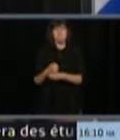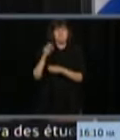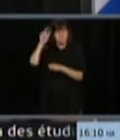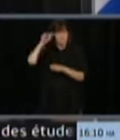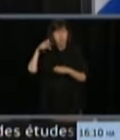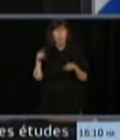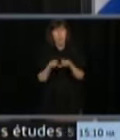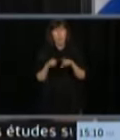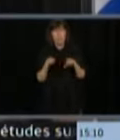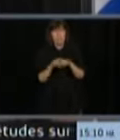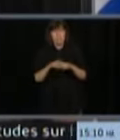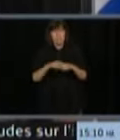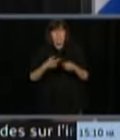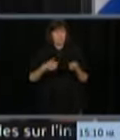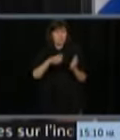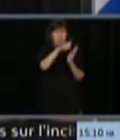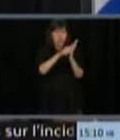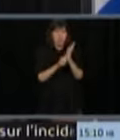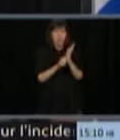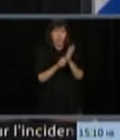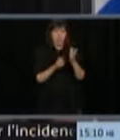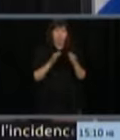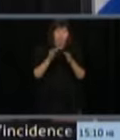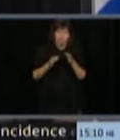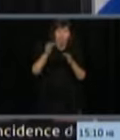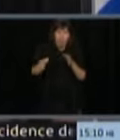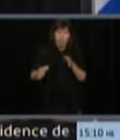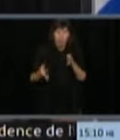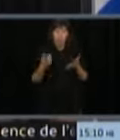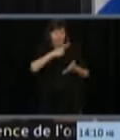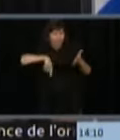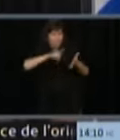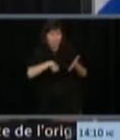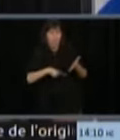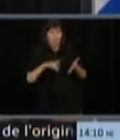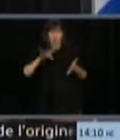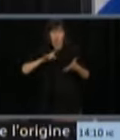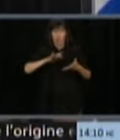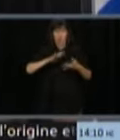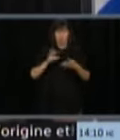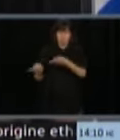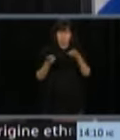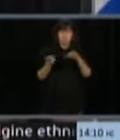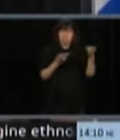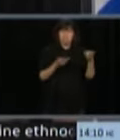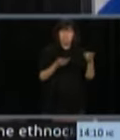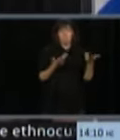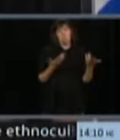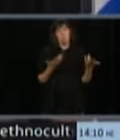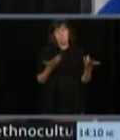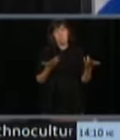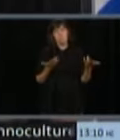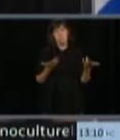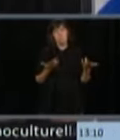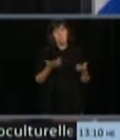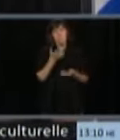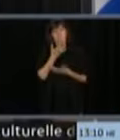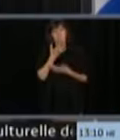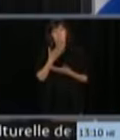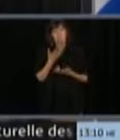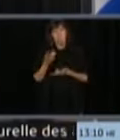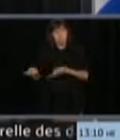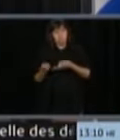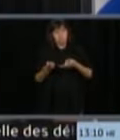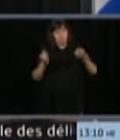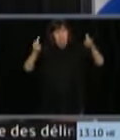obligé d'ajouter à ces reports-là, puis d'ajouter au fardeau des infirmières, puis de tout le